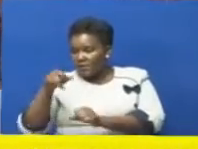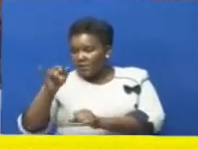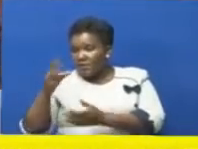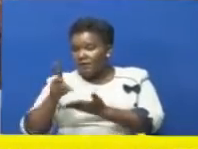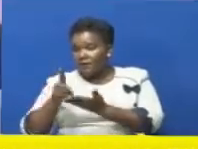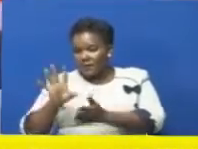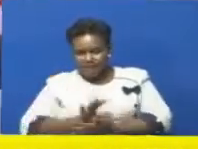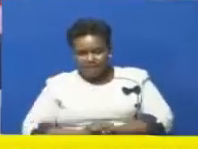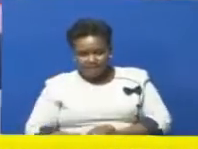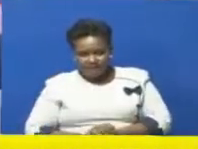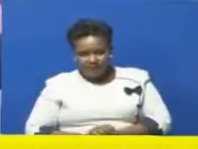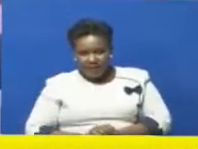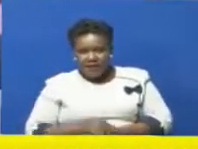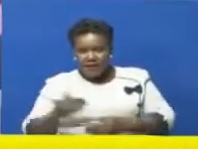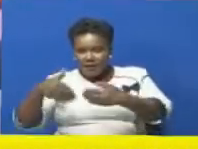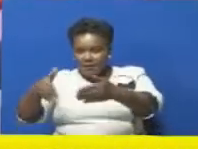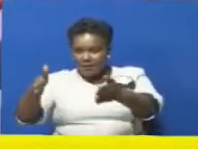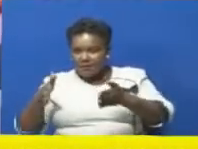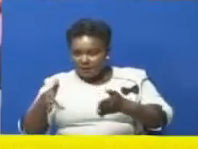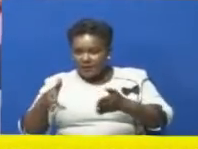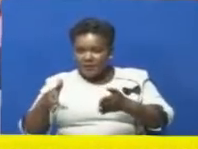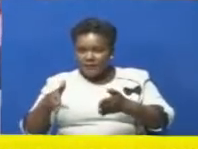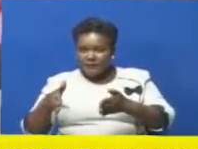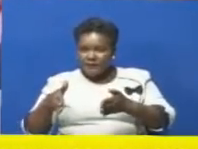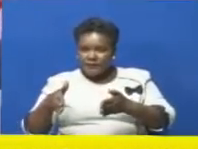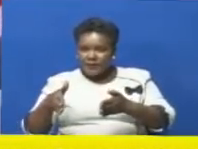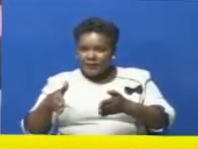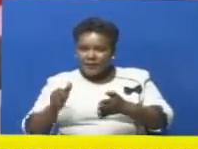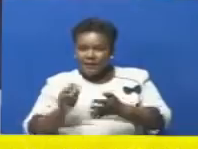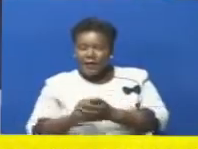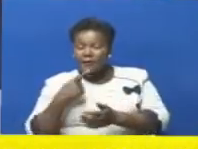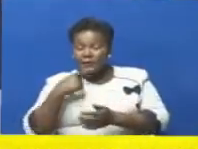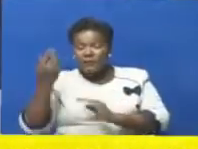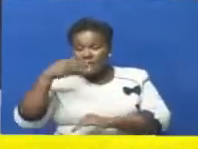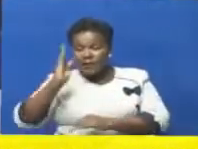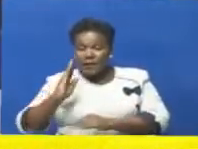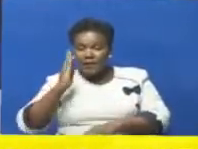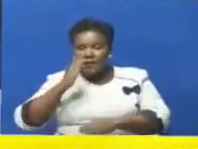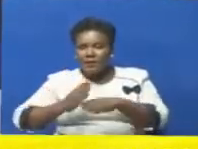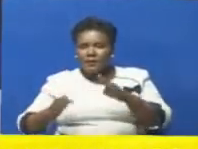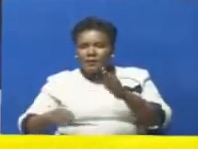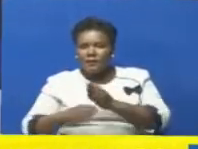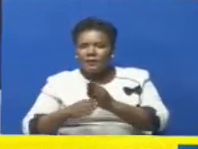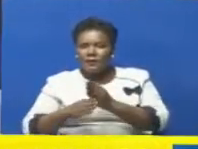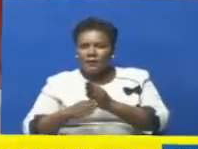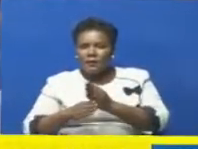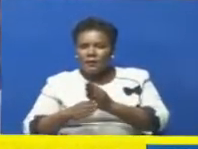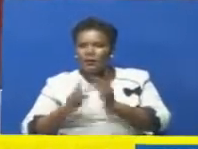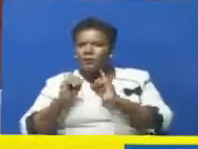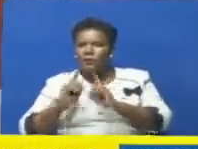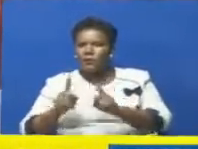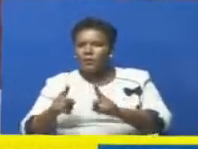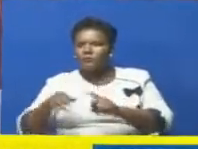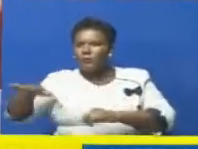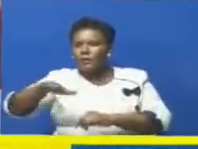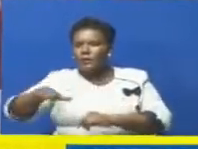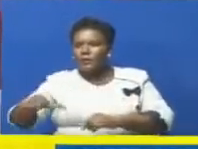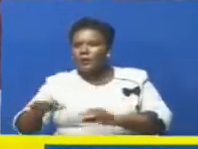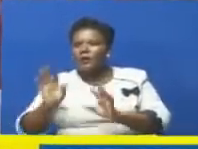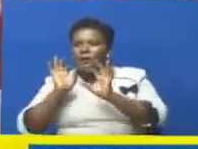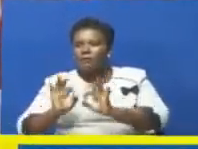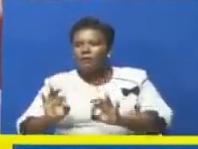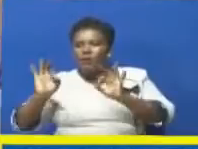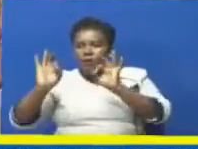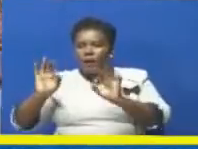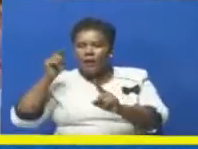shirika la maendeleo ya jamii OCOD, na kusema serikali imeendelea kuwajengea walimu mazingira bora ya utoaji elimu kama njia ya kujenga